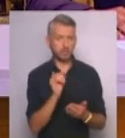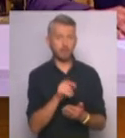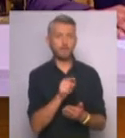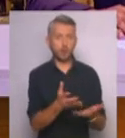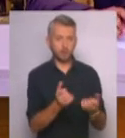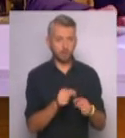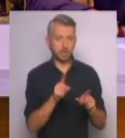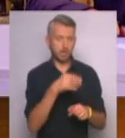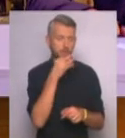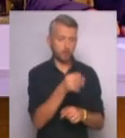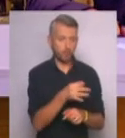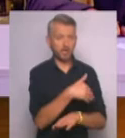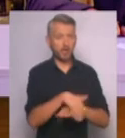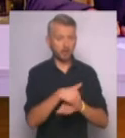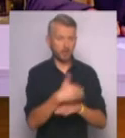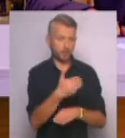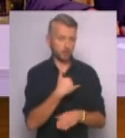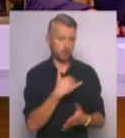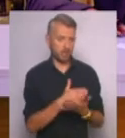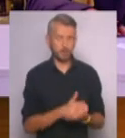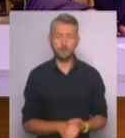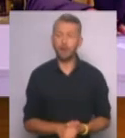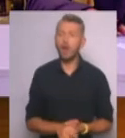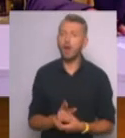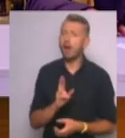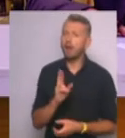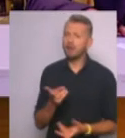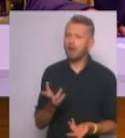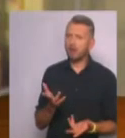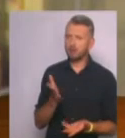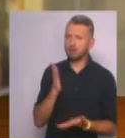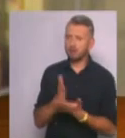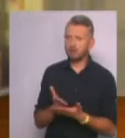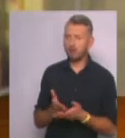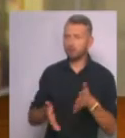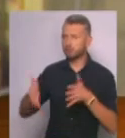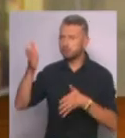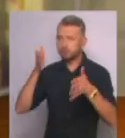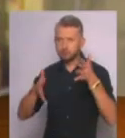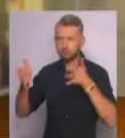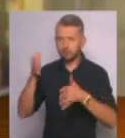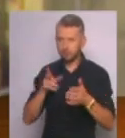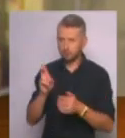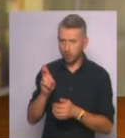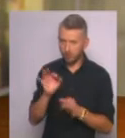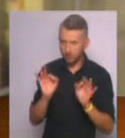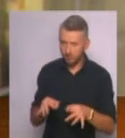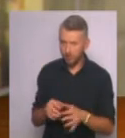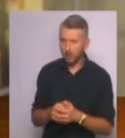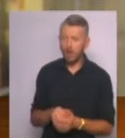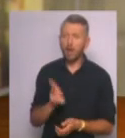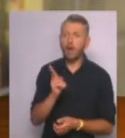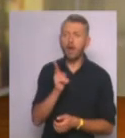отримаєте теж відповідь, адреса в мене ваша є. А яким чином, от дійсно, є житлова забудова багатоповерхівки у Бортничах,